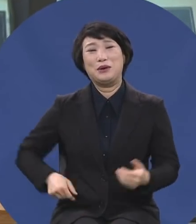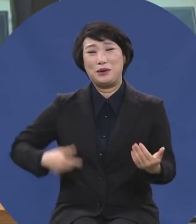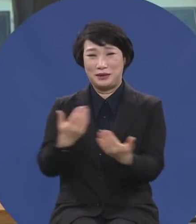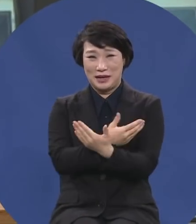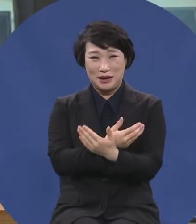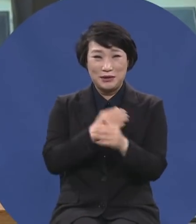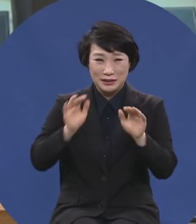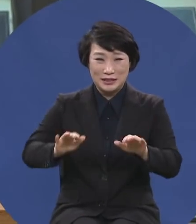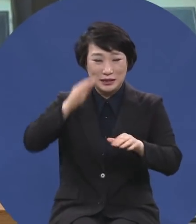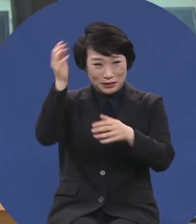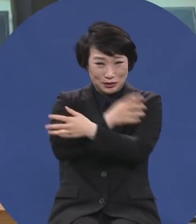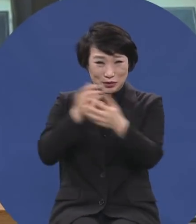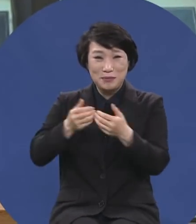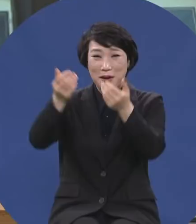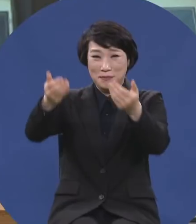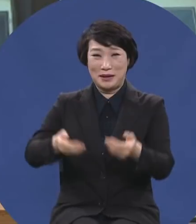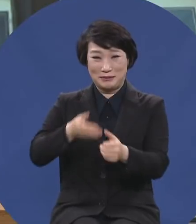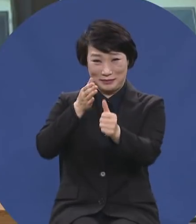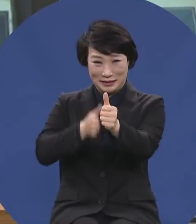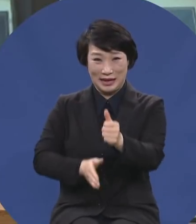회개하고 성령 충만히 받자.